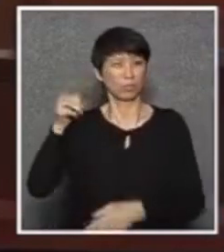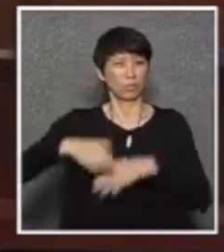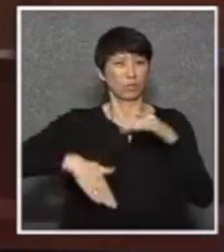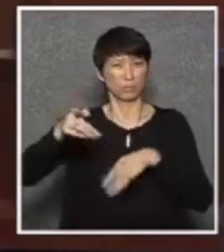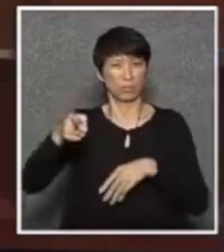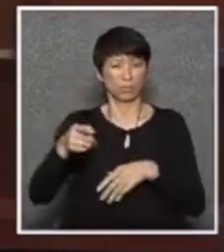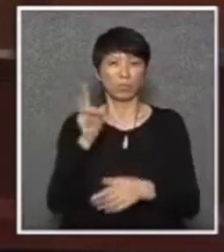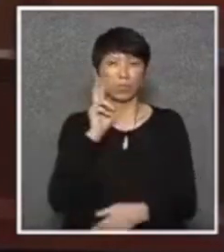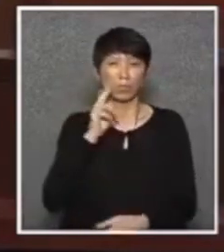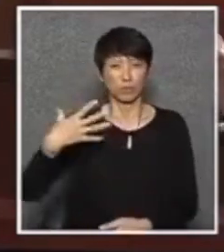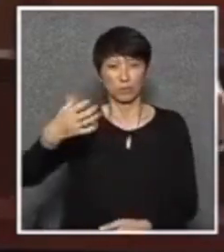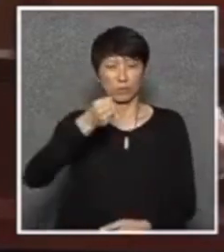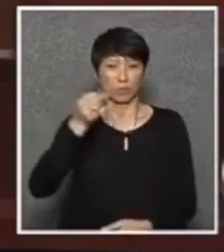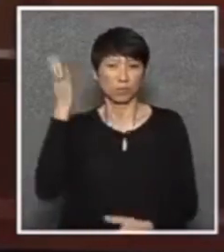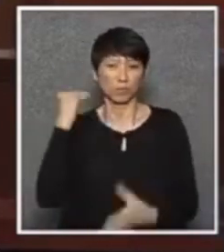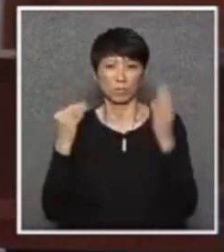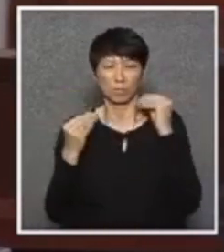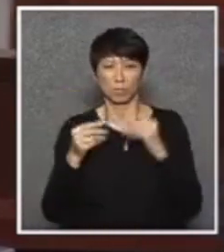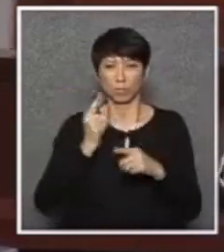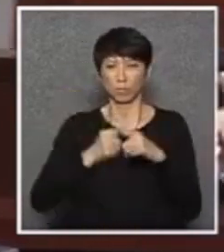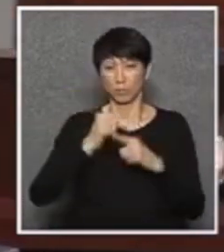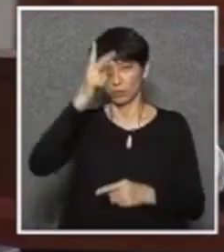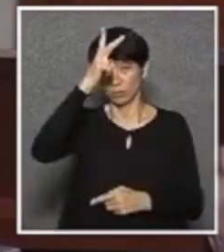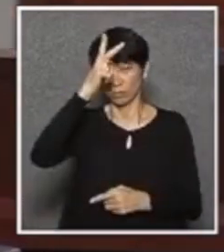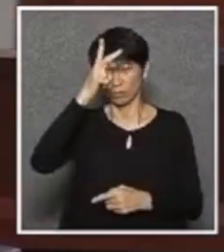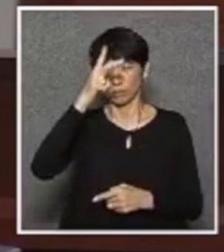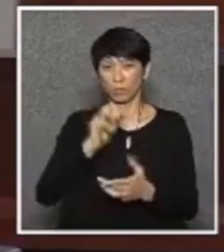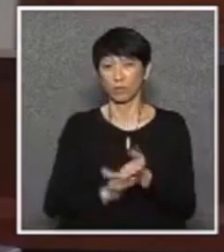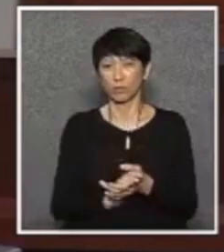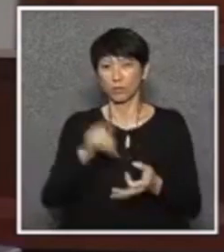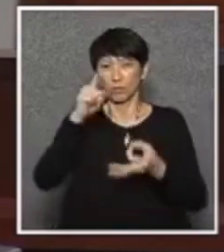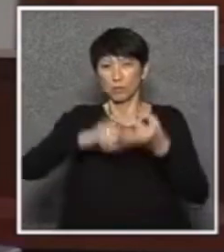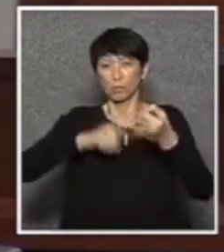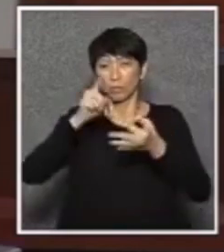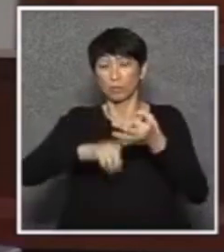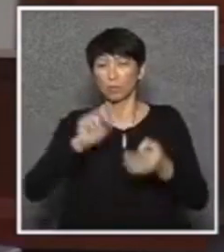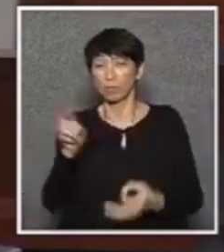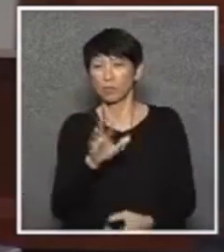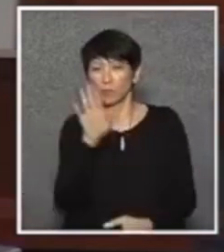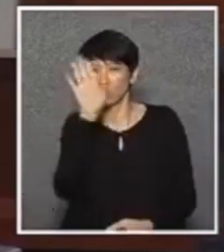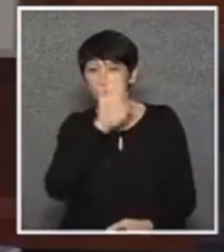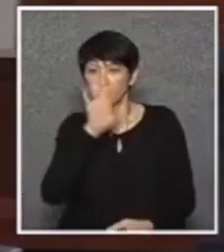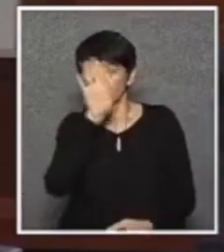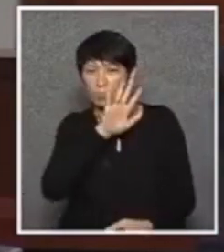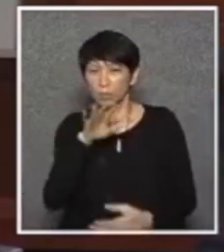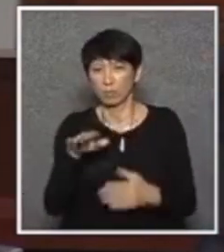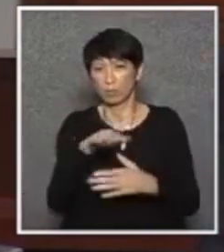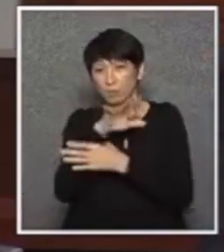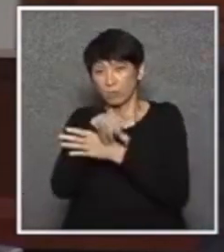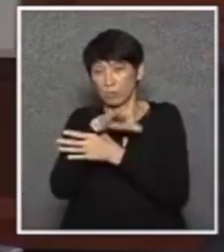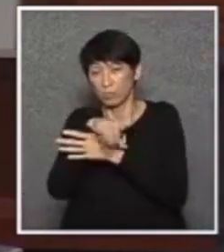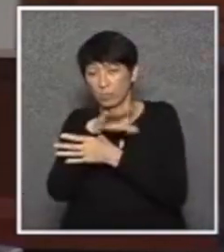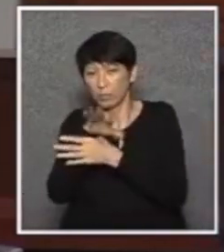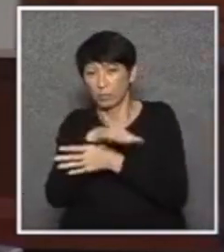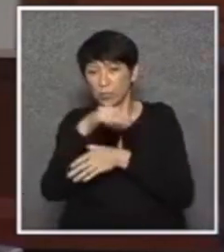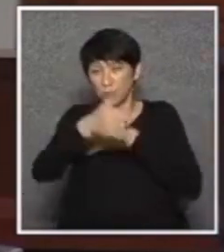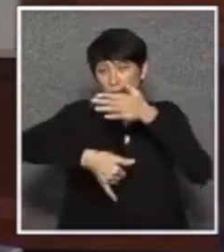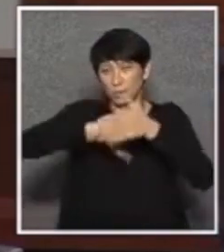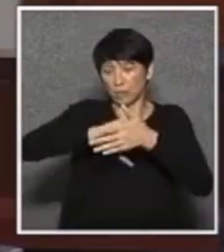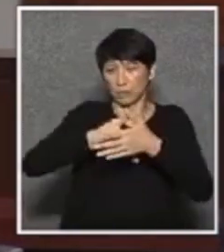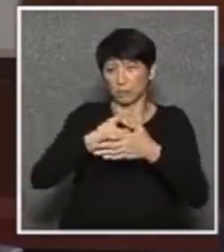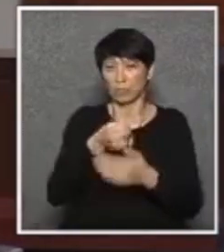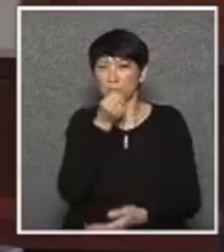權威消息真是政府的，你就開誠布公，做什麼鬼鬼祟祟藏頭露尾跟媒體吹